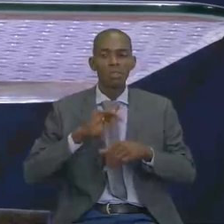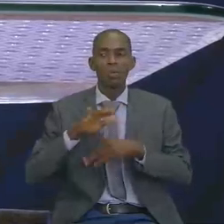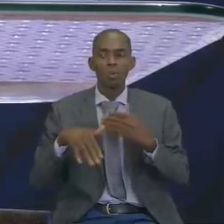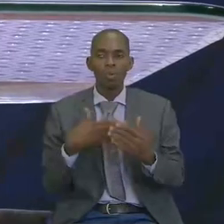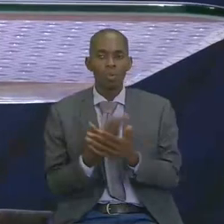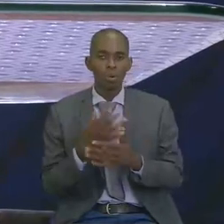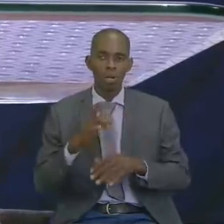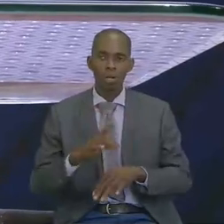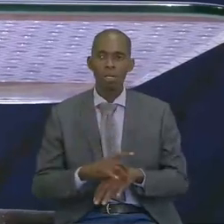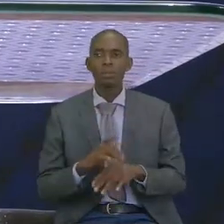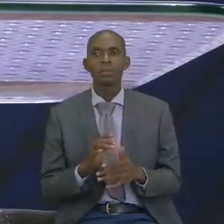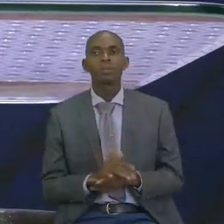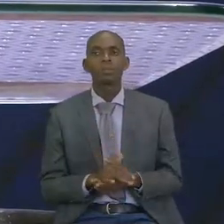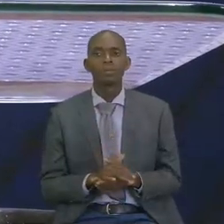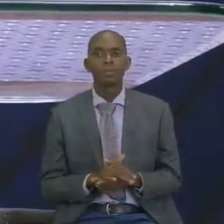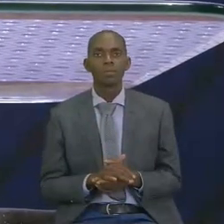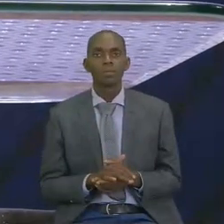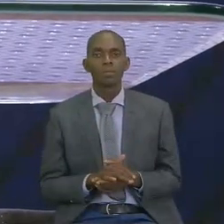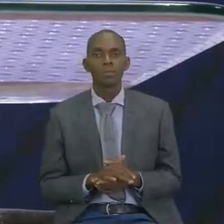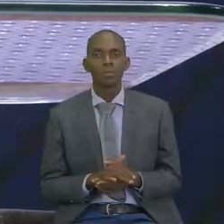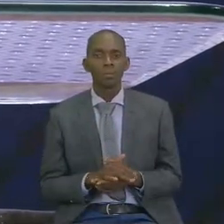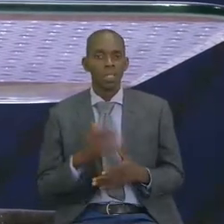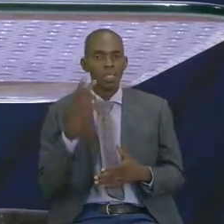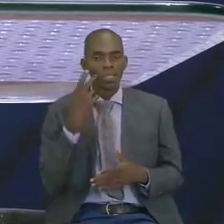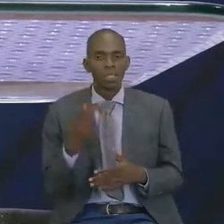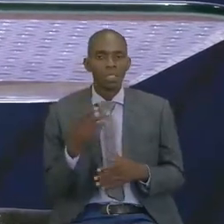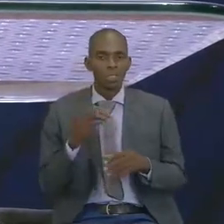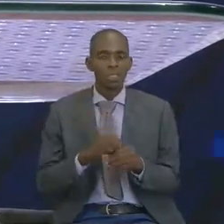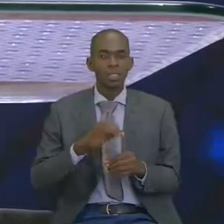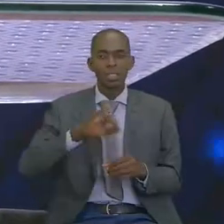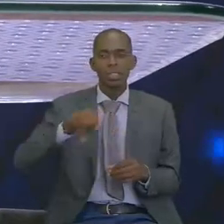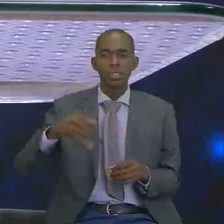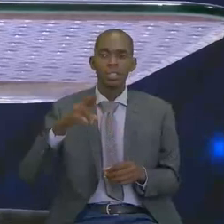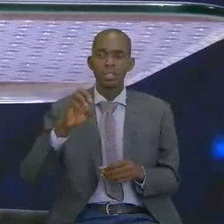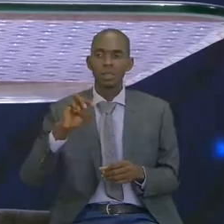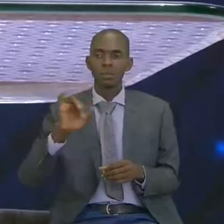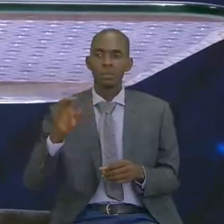toute la terre. Voyons,